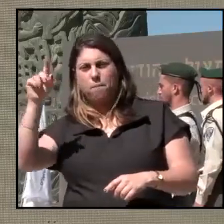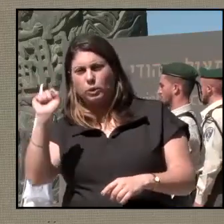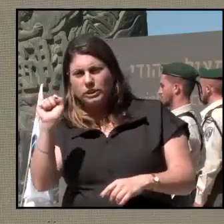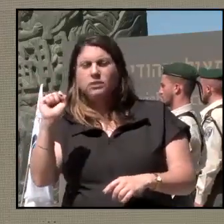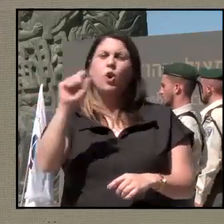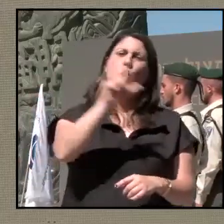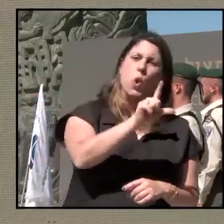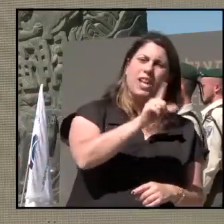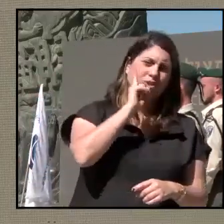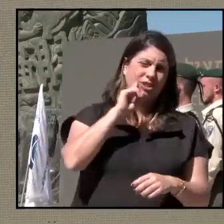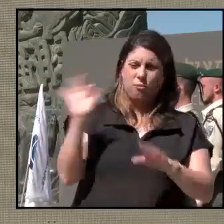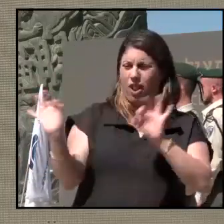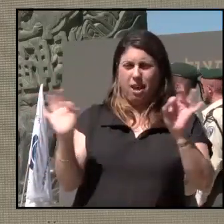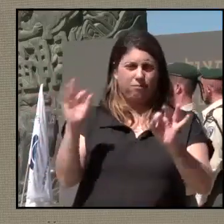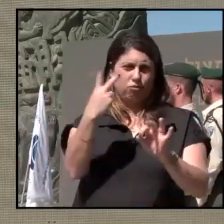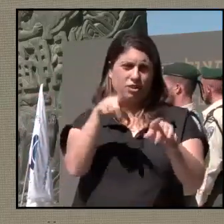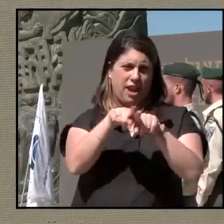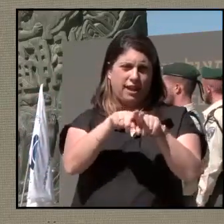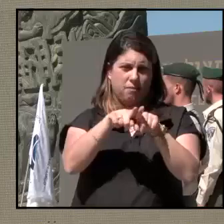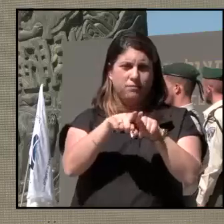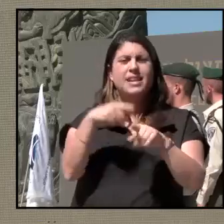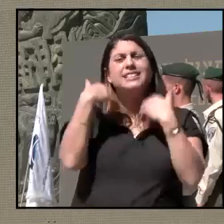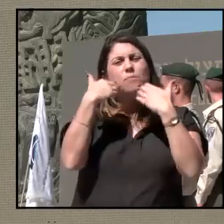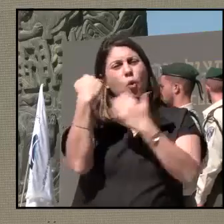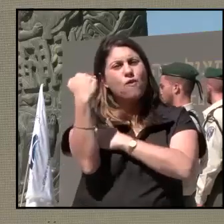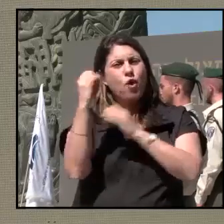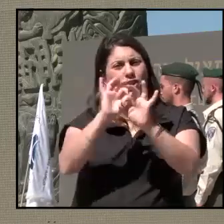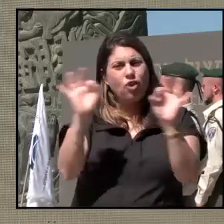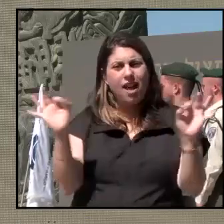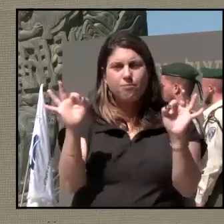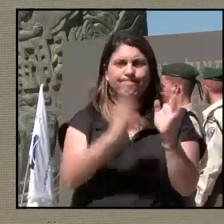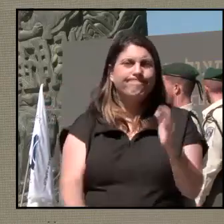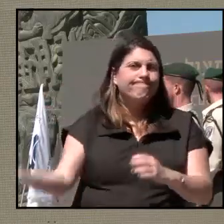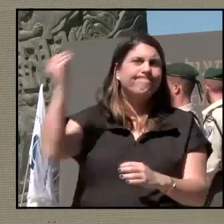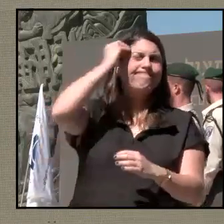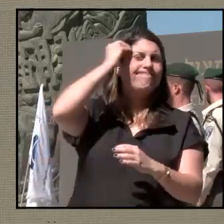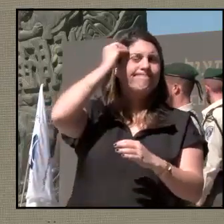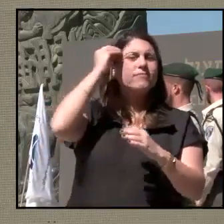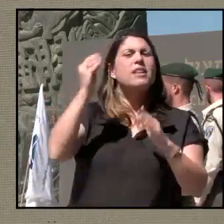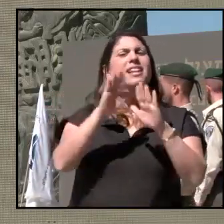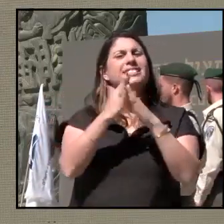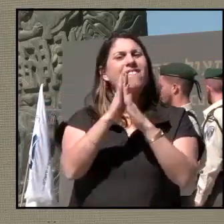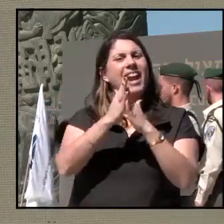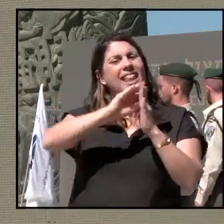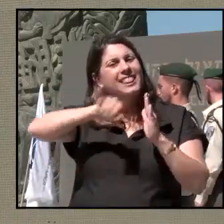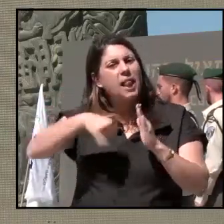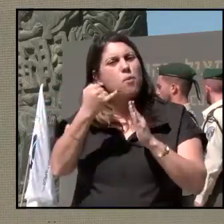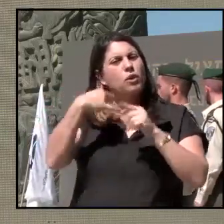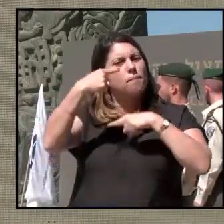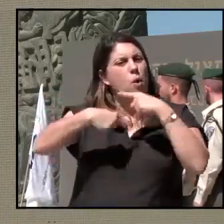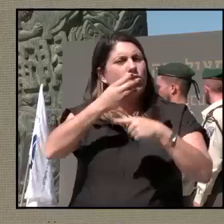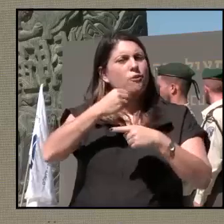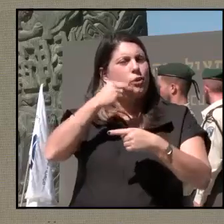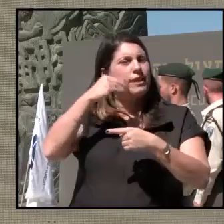שמם. סיפור גבורתם נחרט בדפי התלמוד ובמורשת העם היהודי